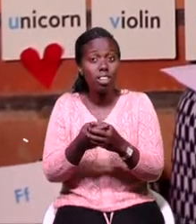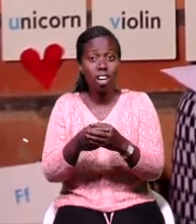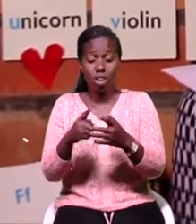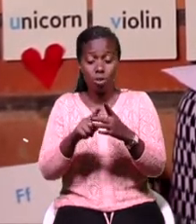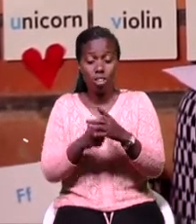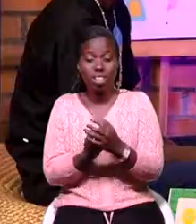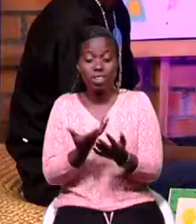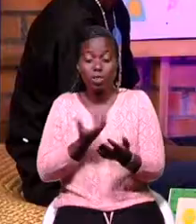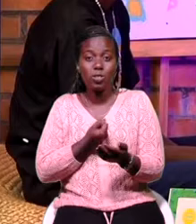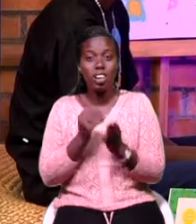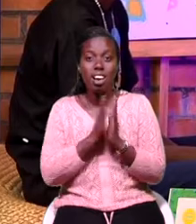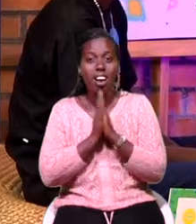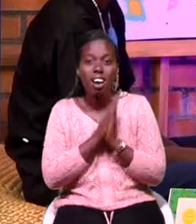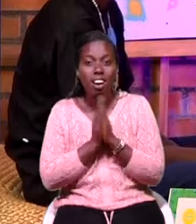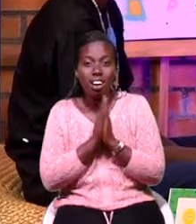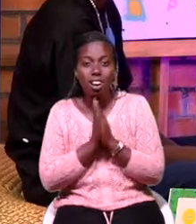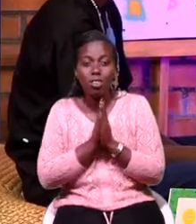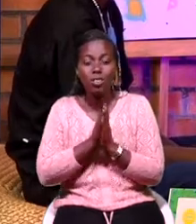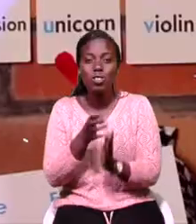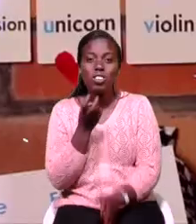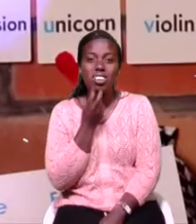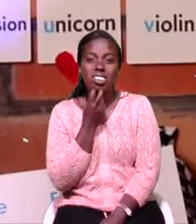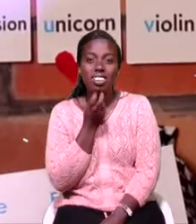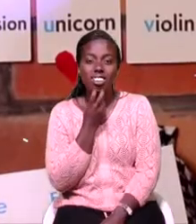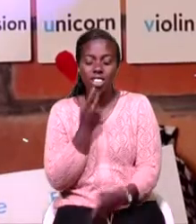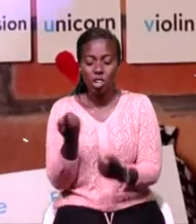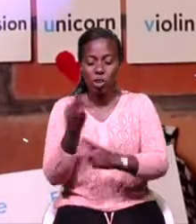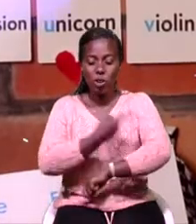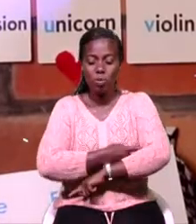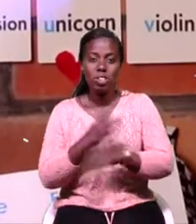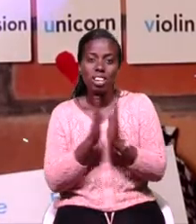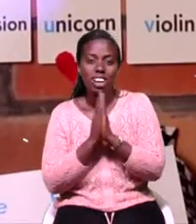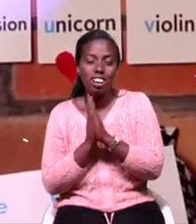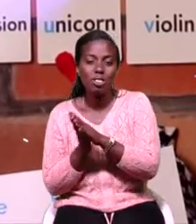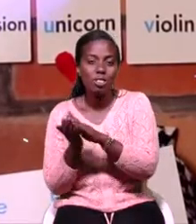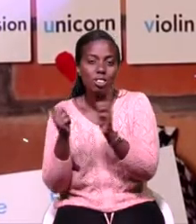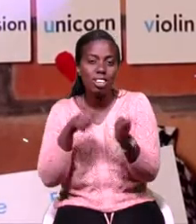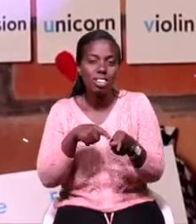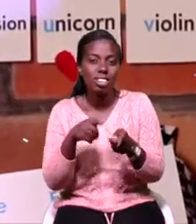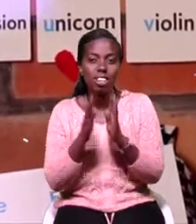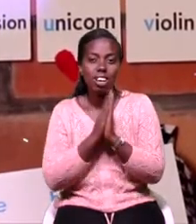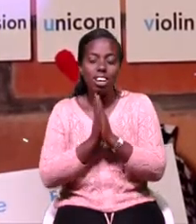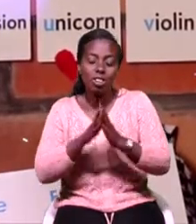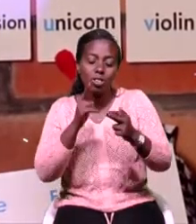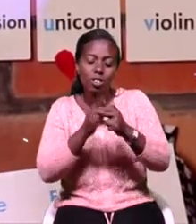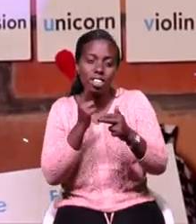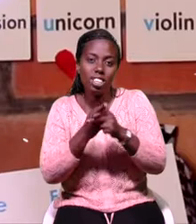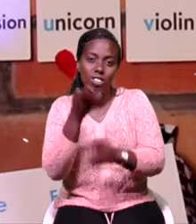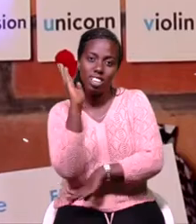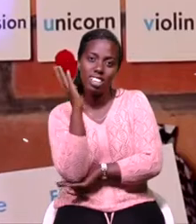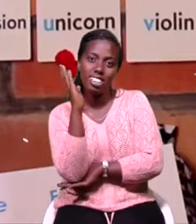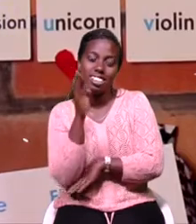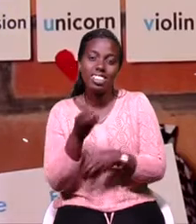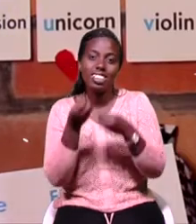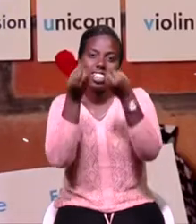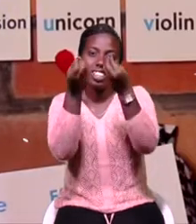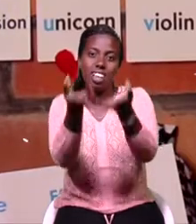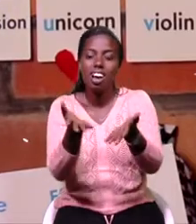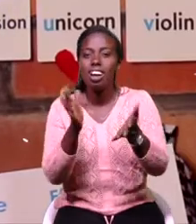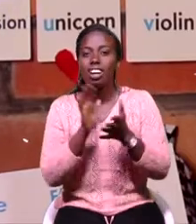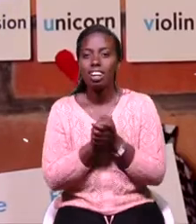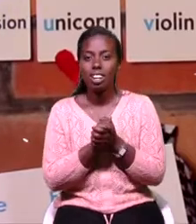dutangirana agakuru gasekeje. Uyu munsi agakuru nabazaniye ni agakuru kitwa Igiti